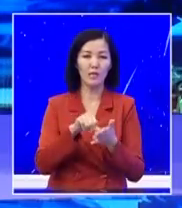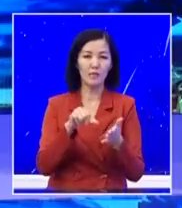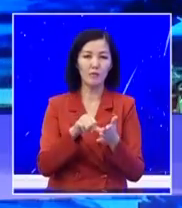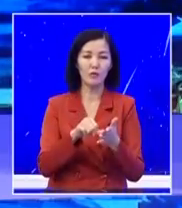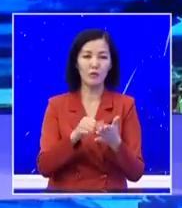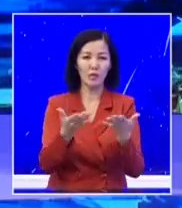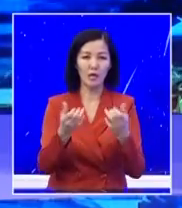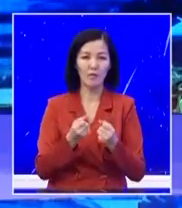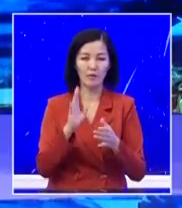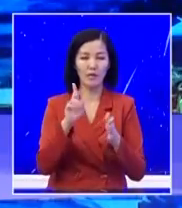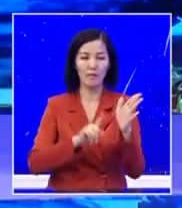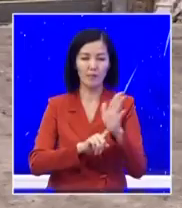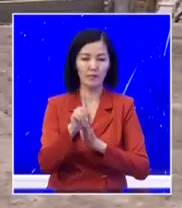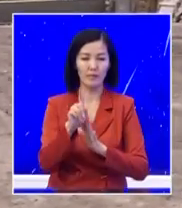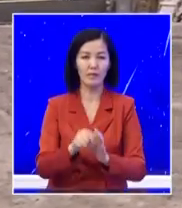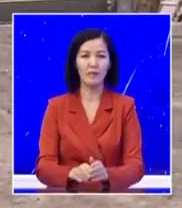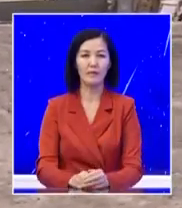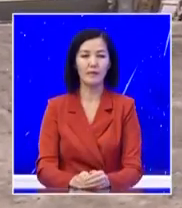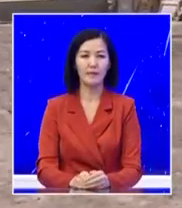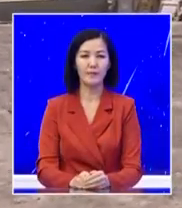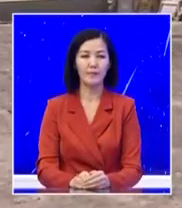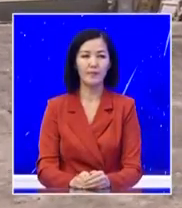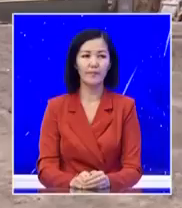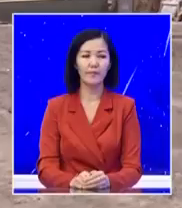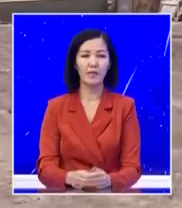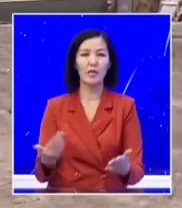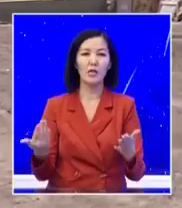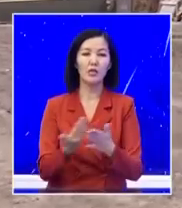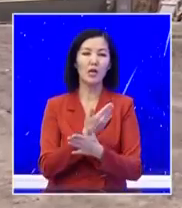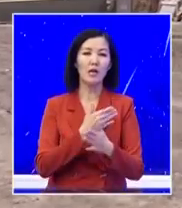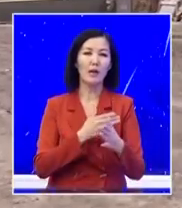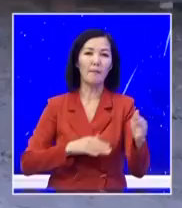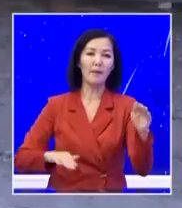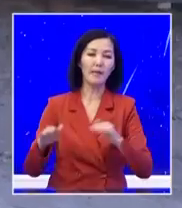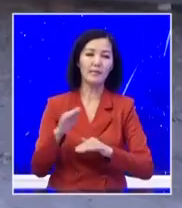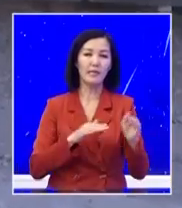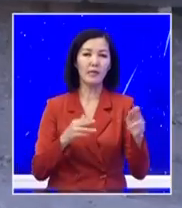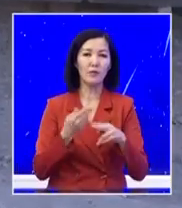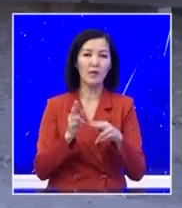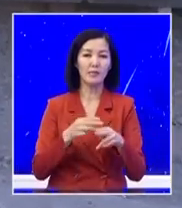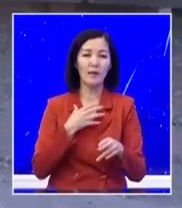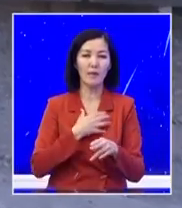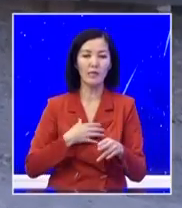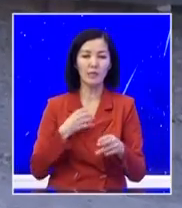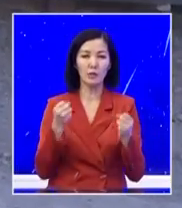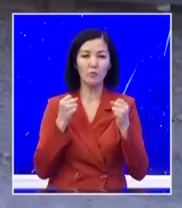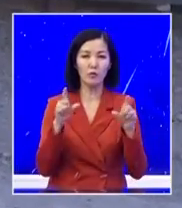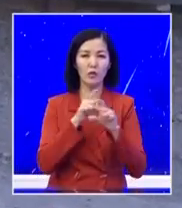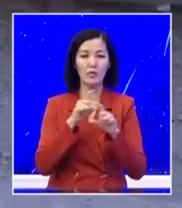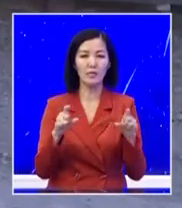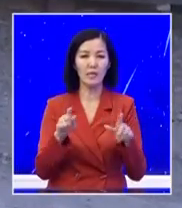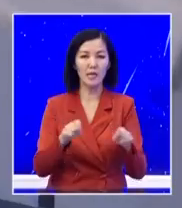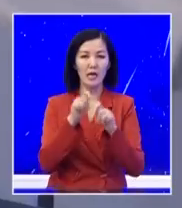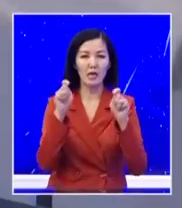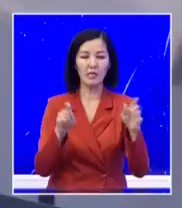деушілерді қабылдай бастайды. Зәулім жабық бассейн стратегиялық жағынан еліміз бойынша аса маңызды спорттық нысан. Ол қолданысқа